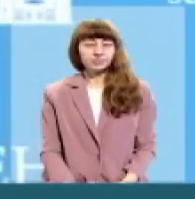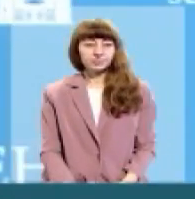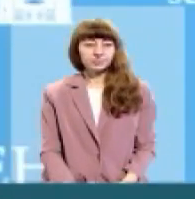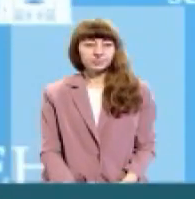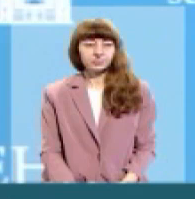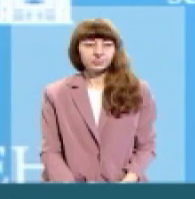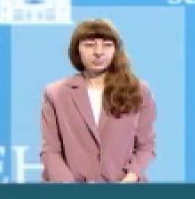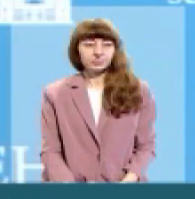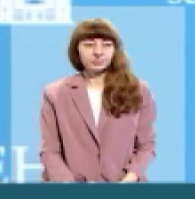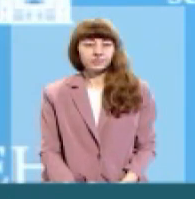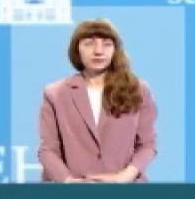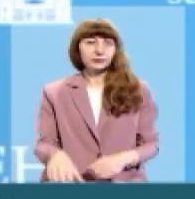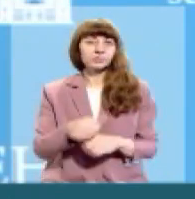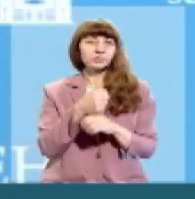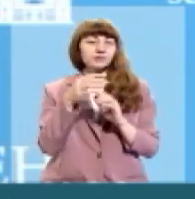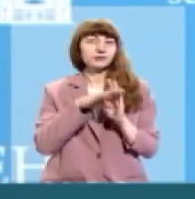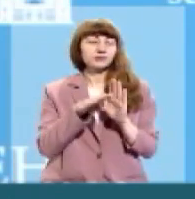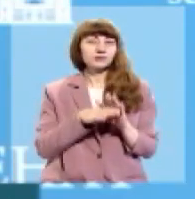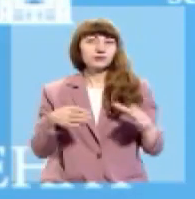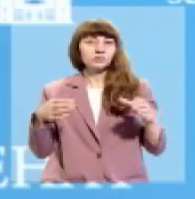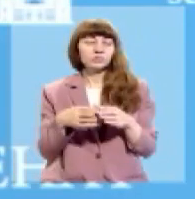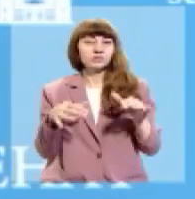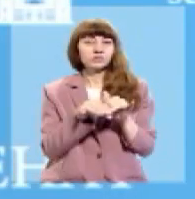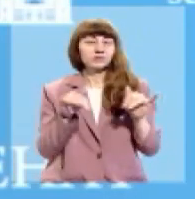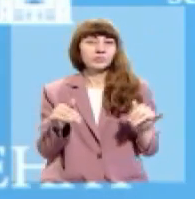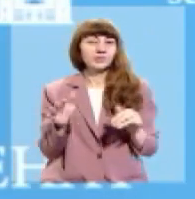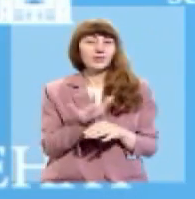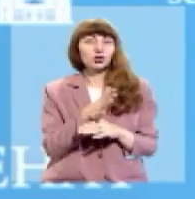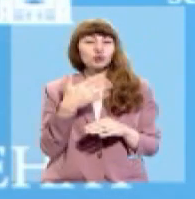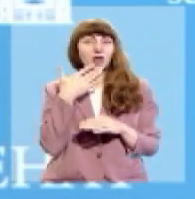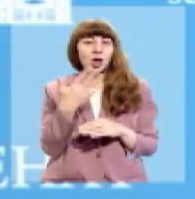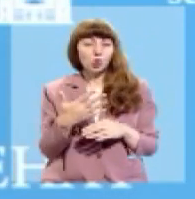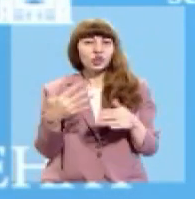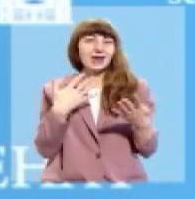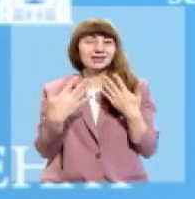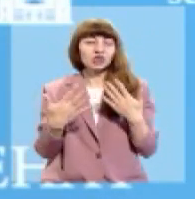болмақ. Қордың негізгі міндеті халықаралық қатынастарды дамыту,